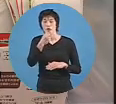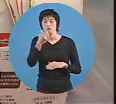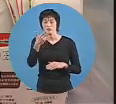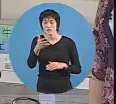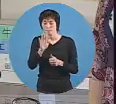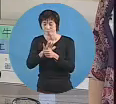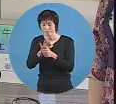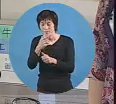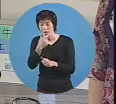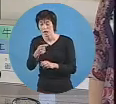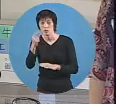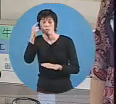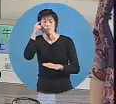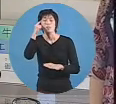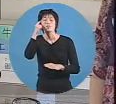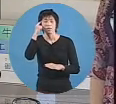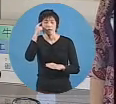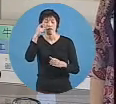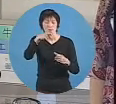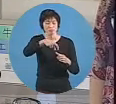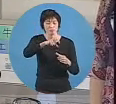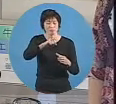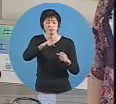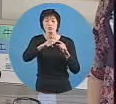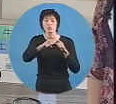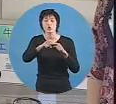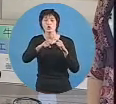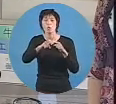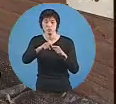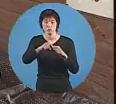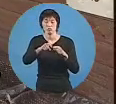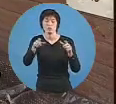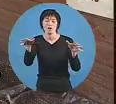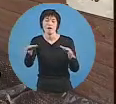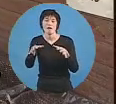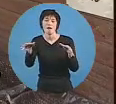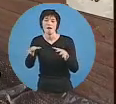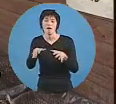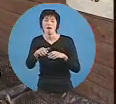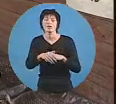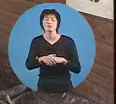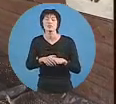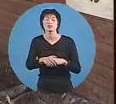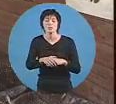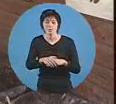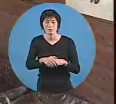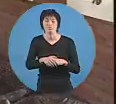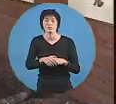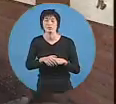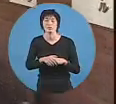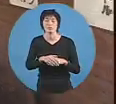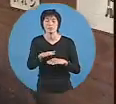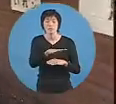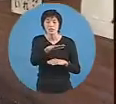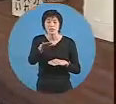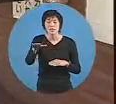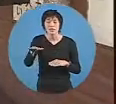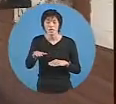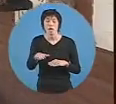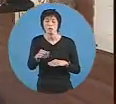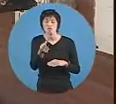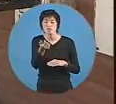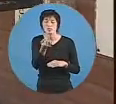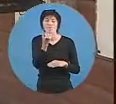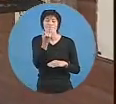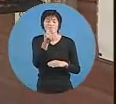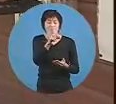方で役に立てるかなと思って、フルトップを皆さんにあの少しずつまたそれも集めてます